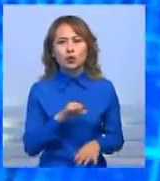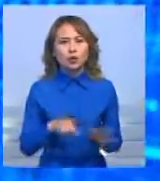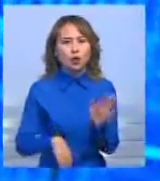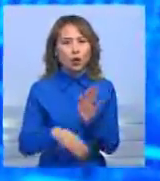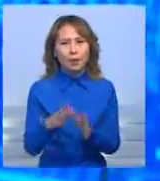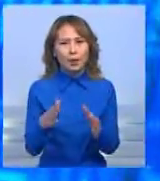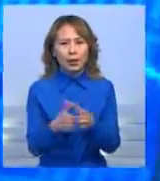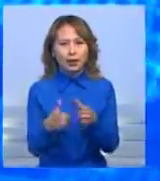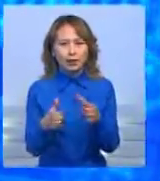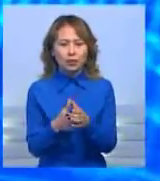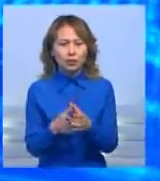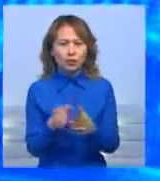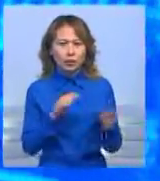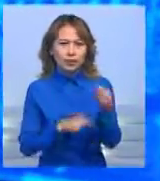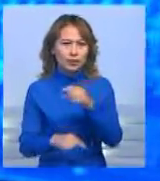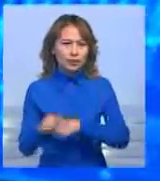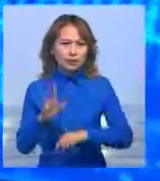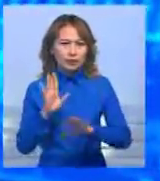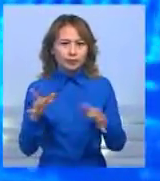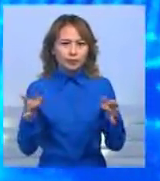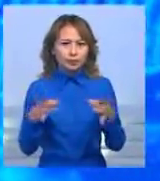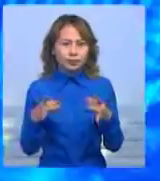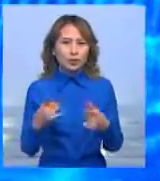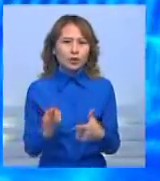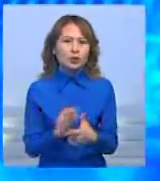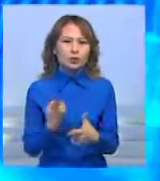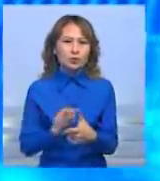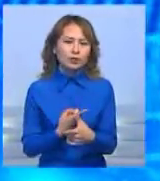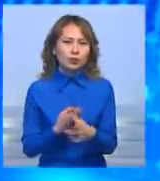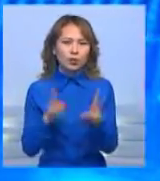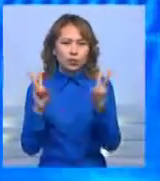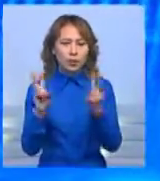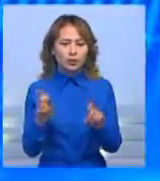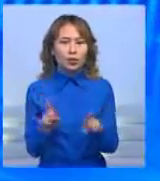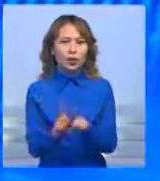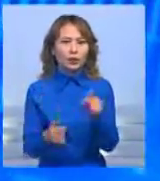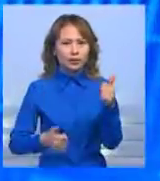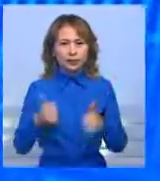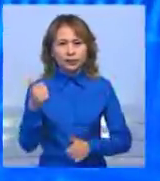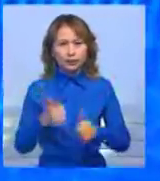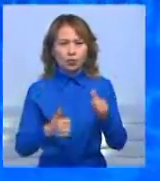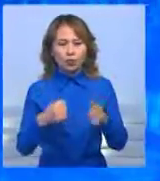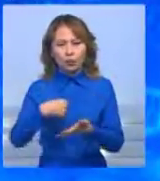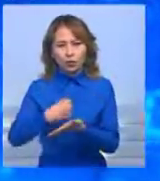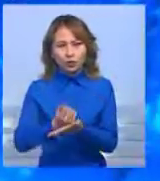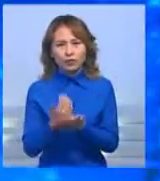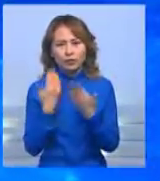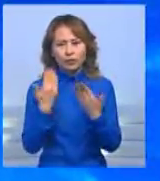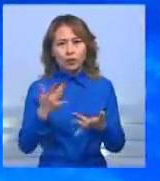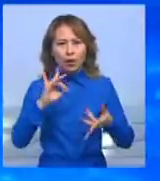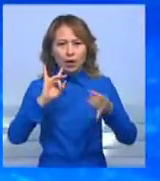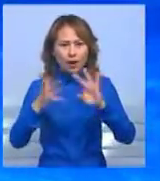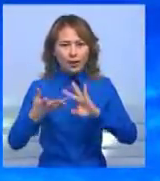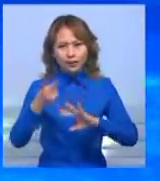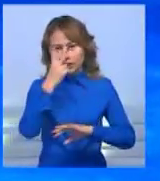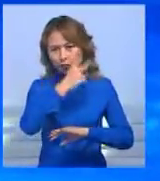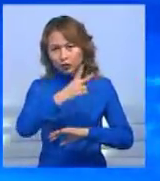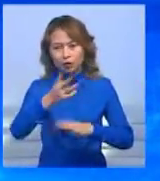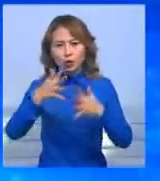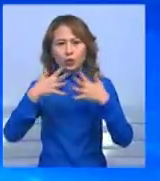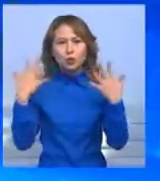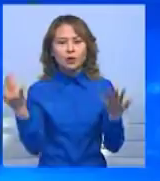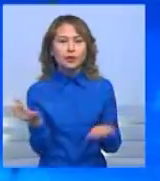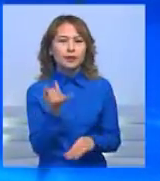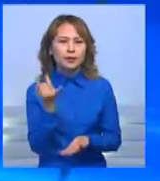облысының үздік командалар өзара бақ сынасты. Олар Counter-Strike бойынша жарысты, ойынның нақты осы түрі виртуалды әлемде